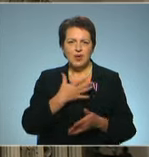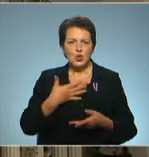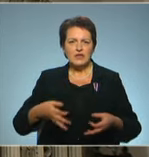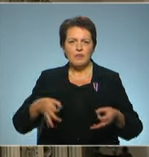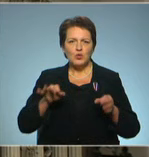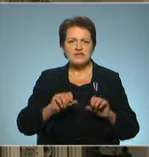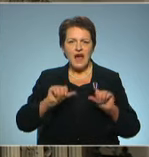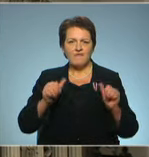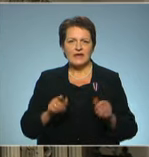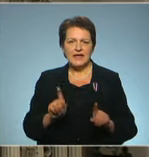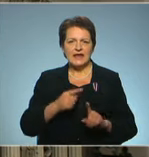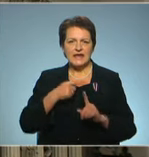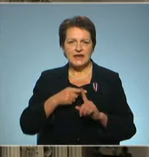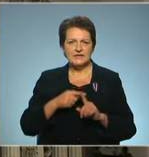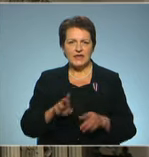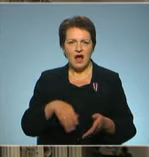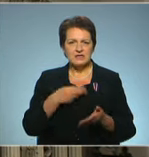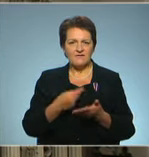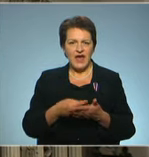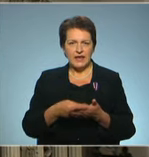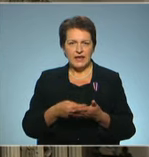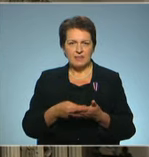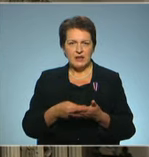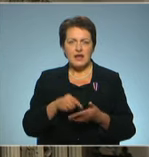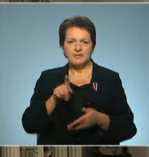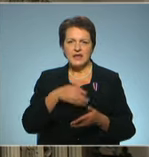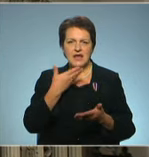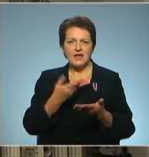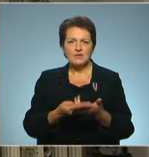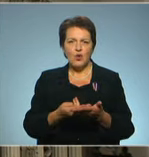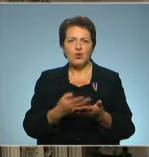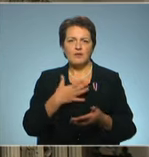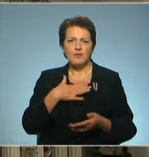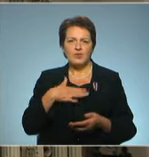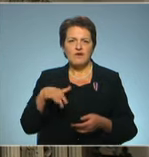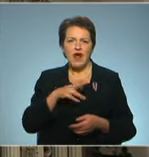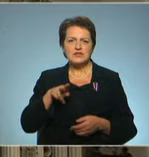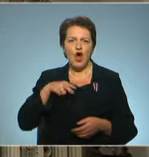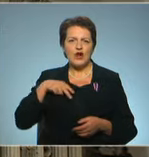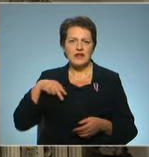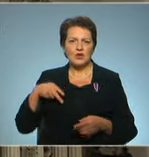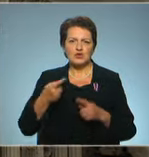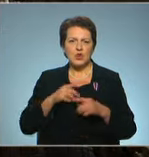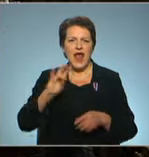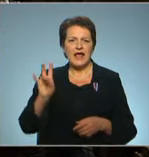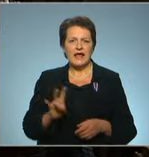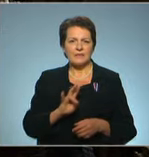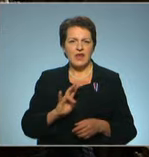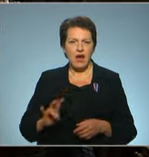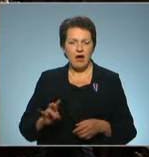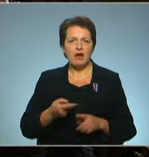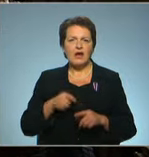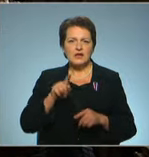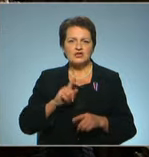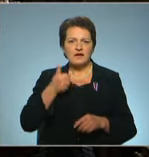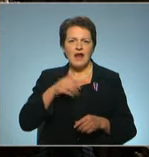būtiskā veidā ir kristīgās vērtības. Tas atspoguļojas mūsu valsts ordeņos un himnā. Taču ir vēl